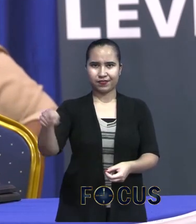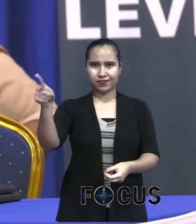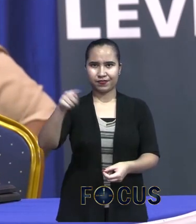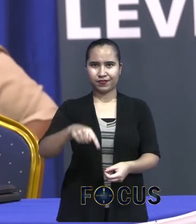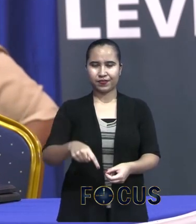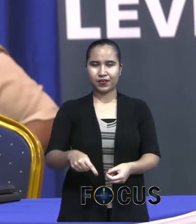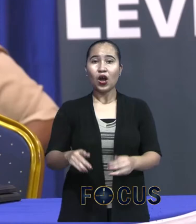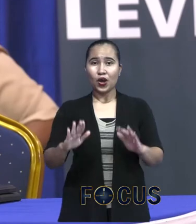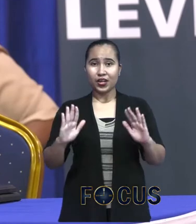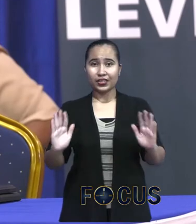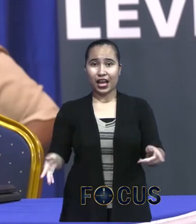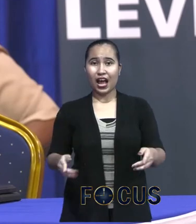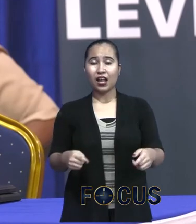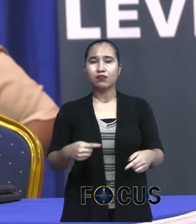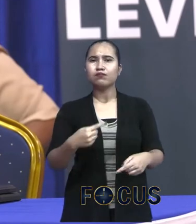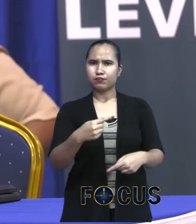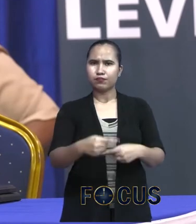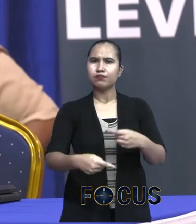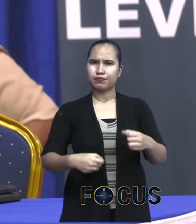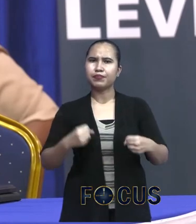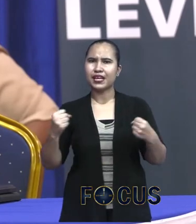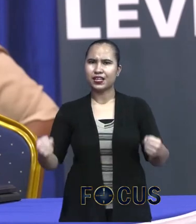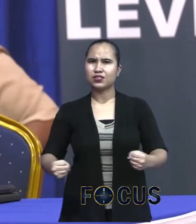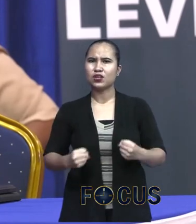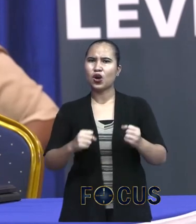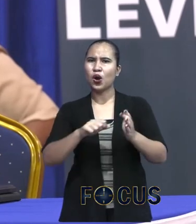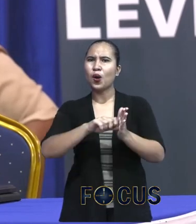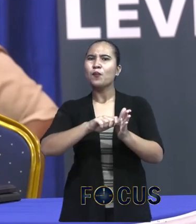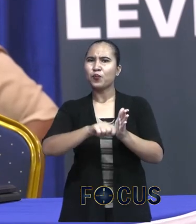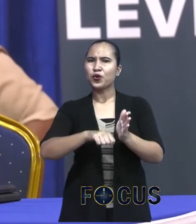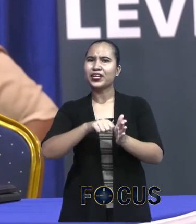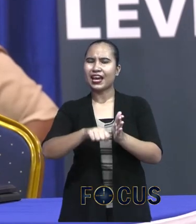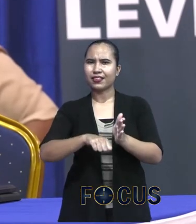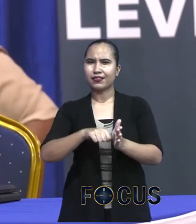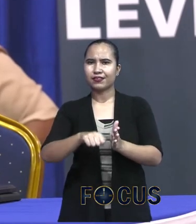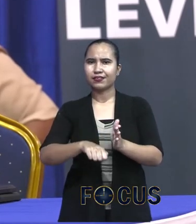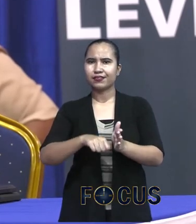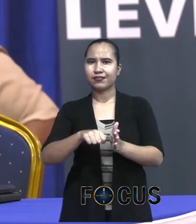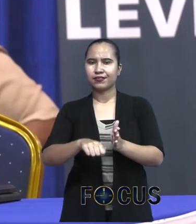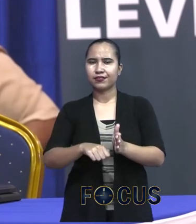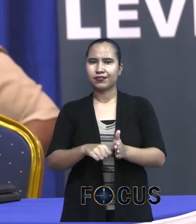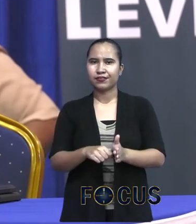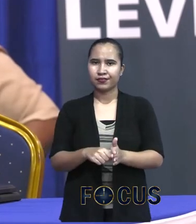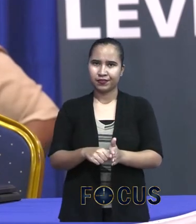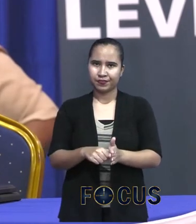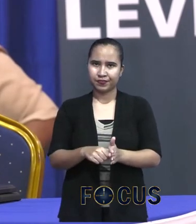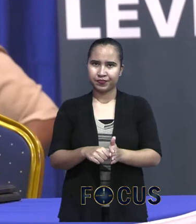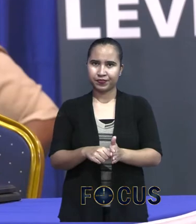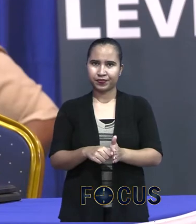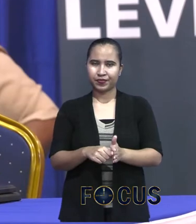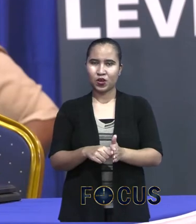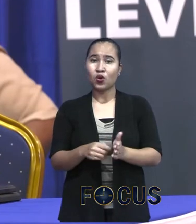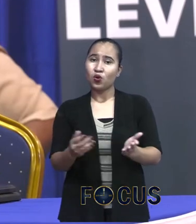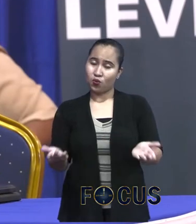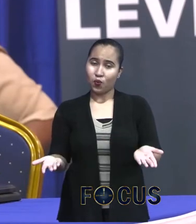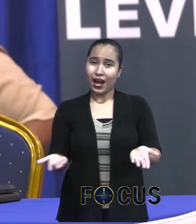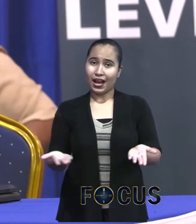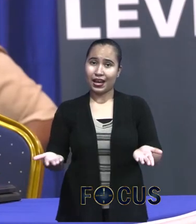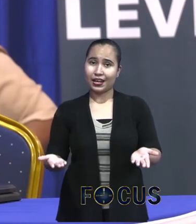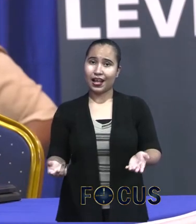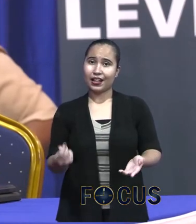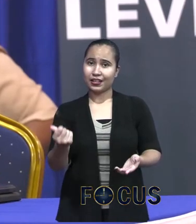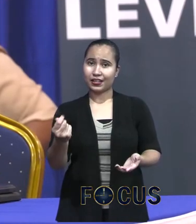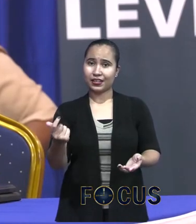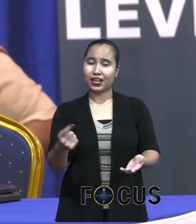reeds lopende projecten. Dus stel dat er projecten waren waar er geld nodig was pas in